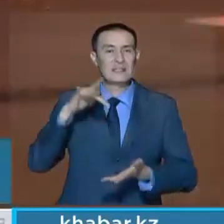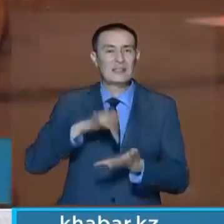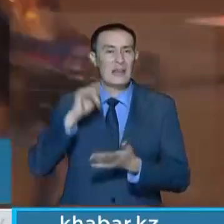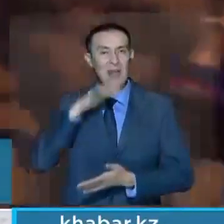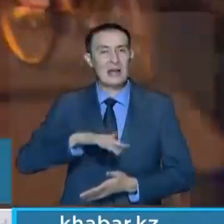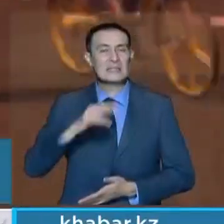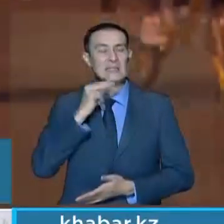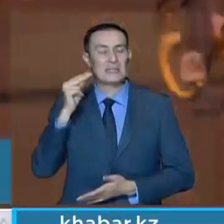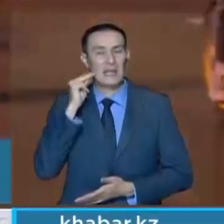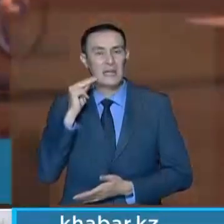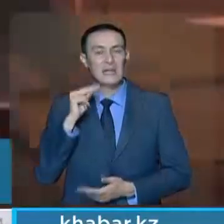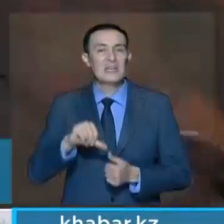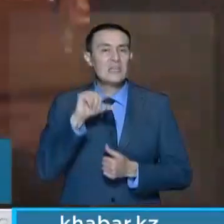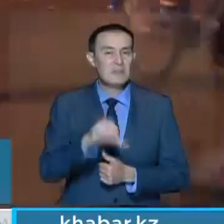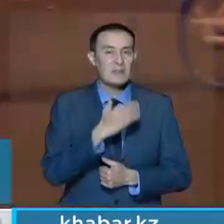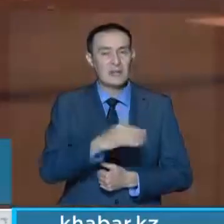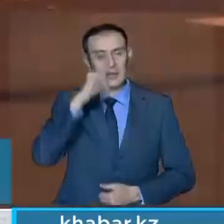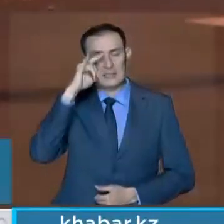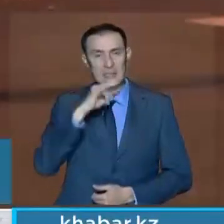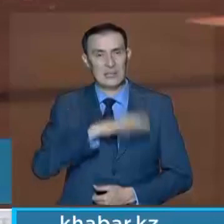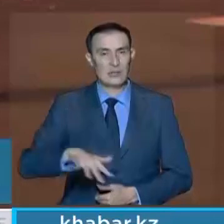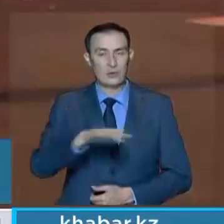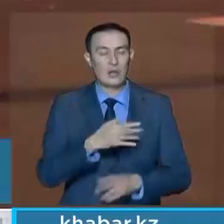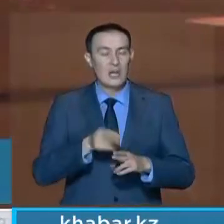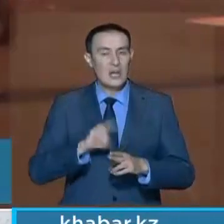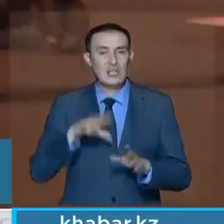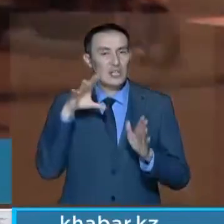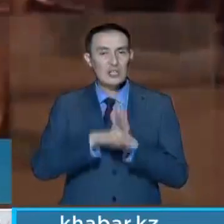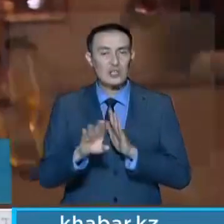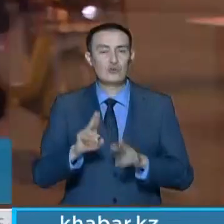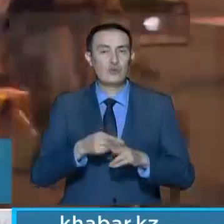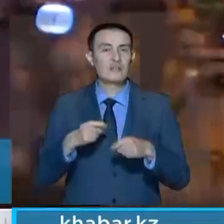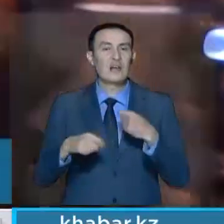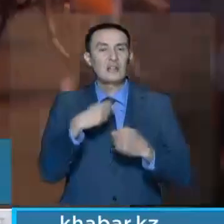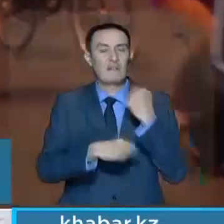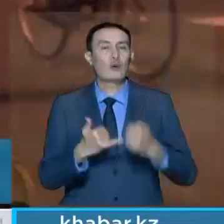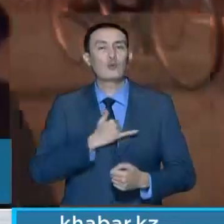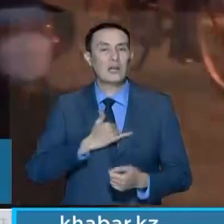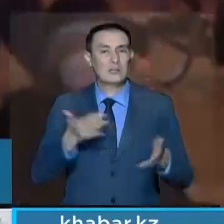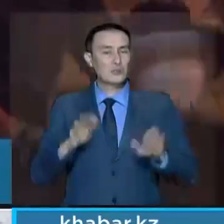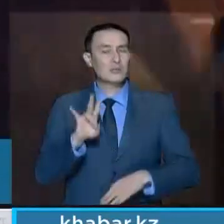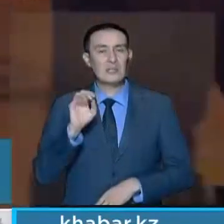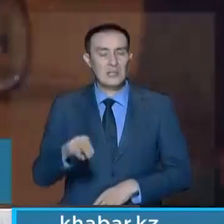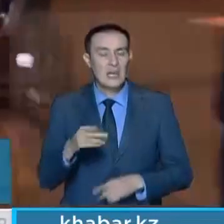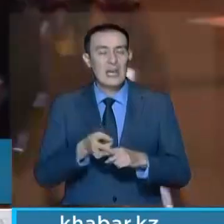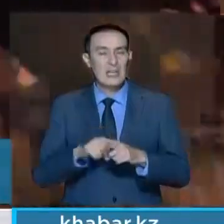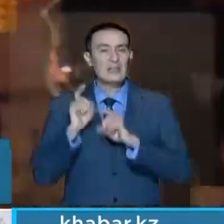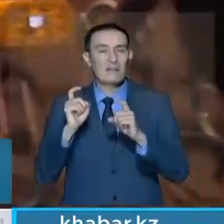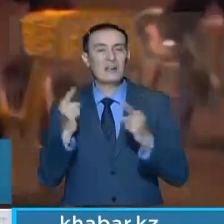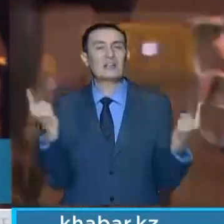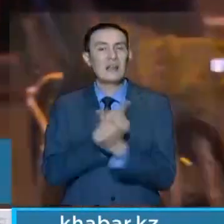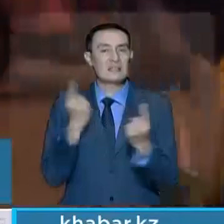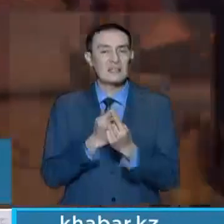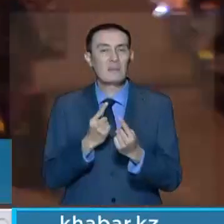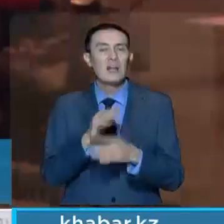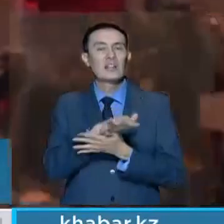Азией и Китаем приходится именно на Казахстан. Это вовсе не означает, что все эти товары остаются в нашей стране. Нет, все они идут транзитом